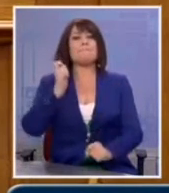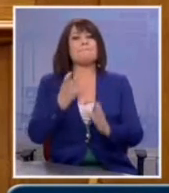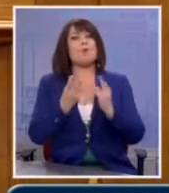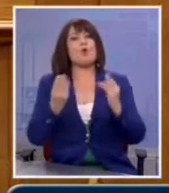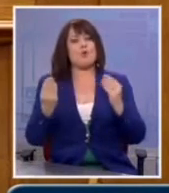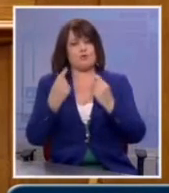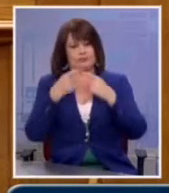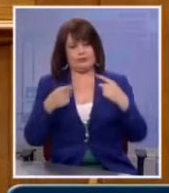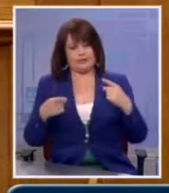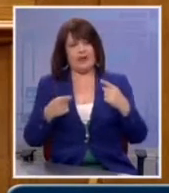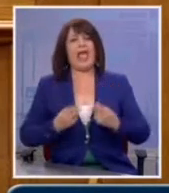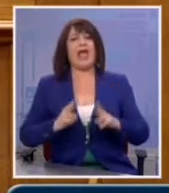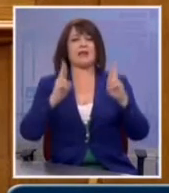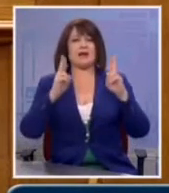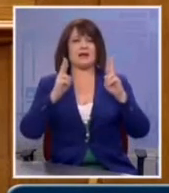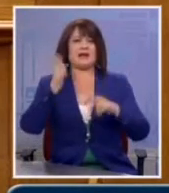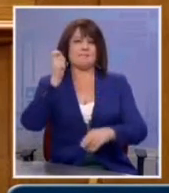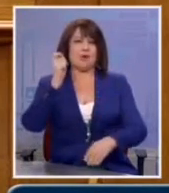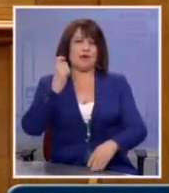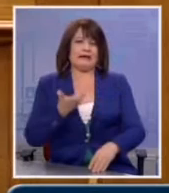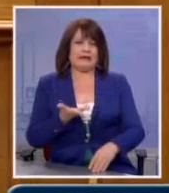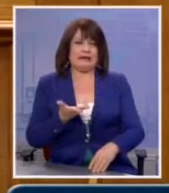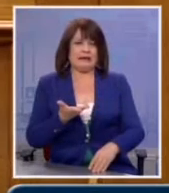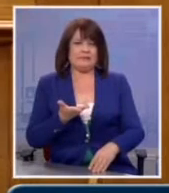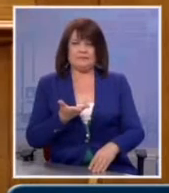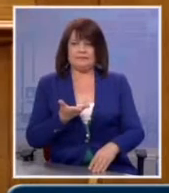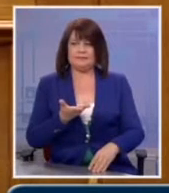πολυδιάστατη ενεργειακή πολιτική και